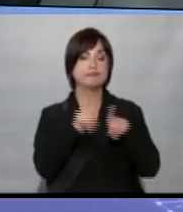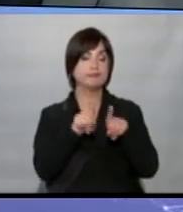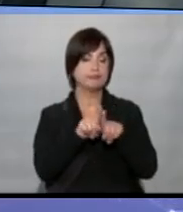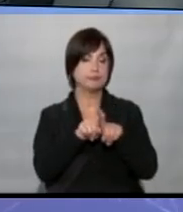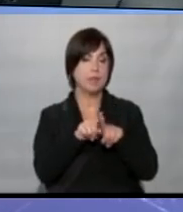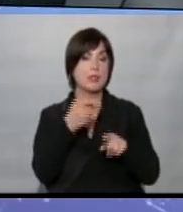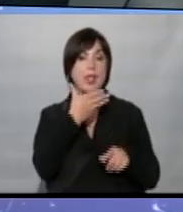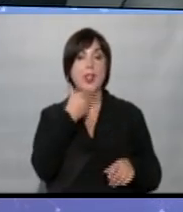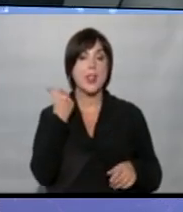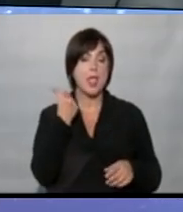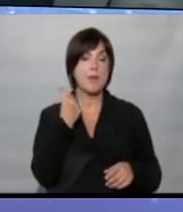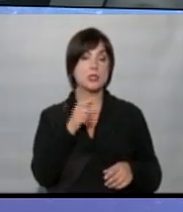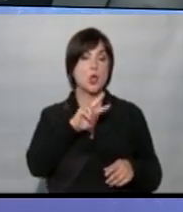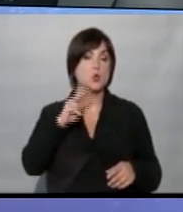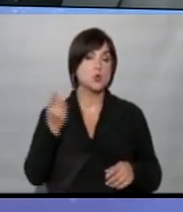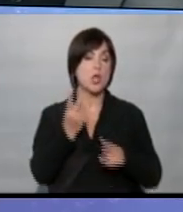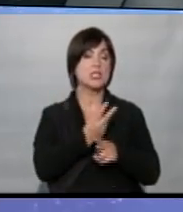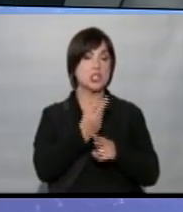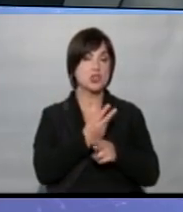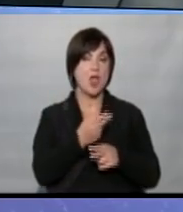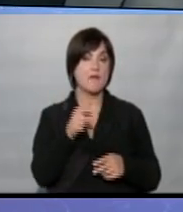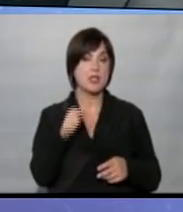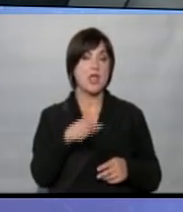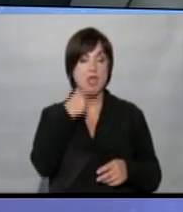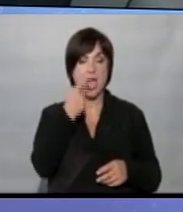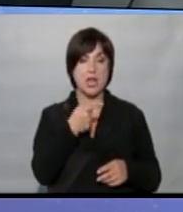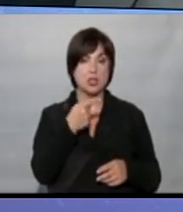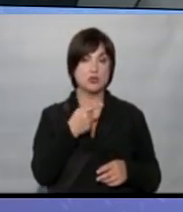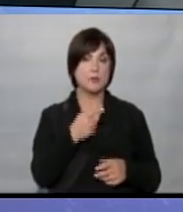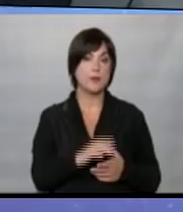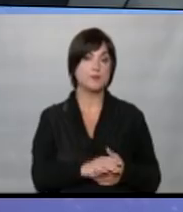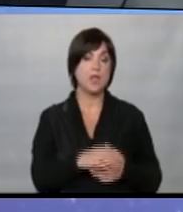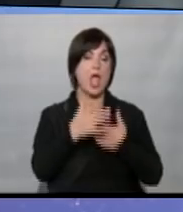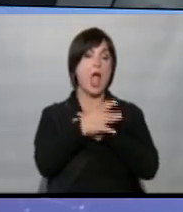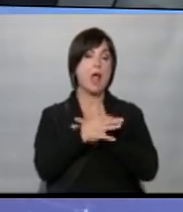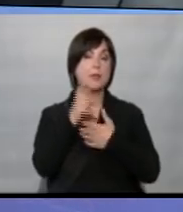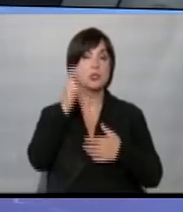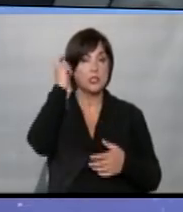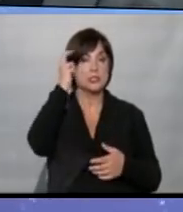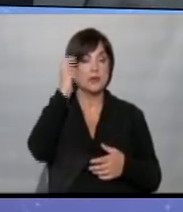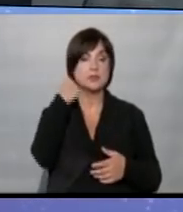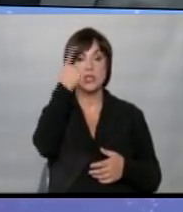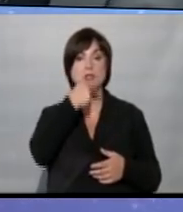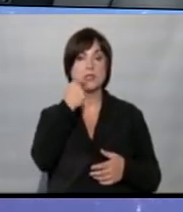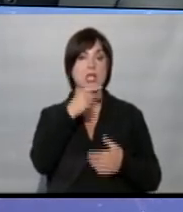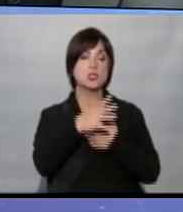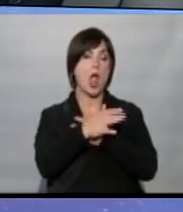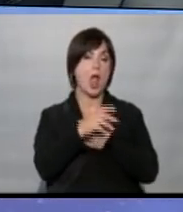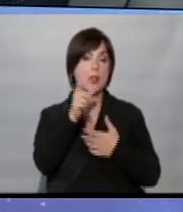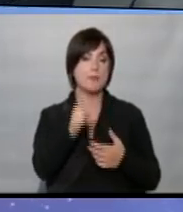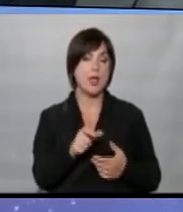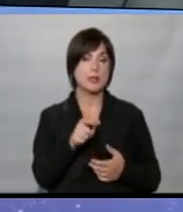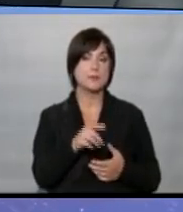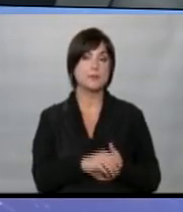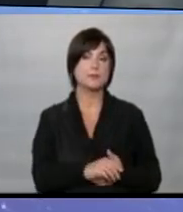идентификуваат. Тие немаат како другите држави сега, еве да речеме, албанците од Црна Гора се идентификуваат со Албанија.